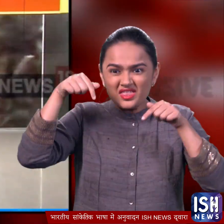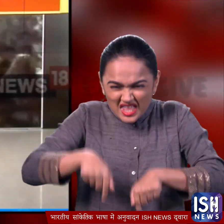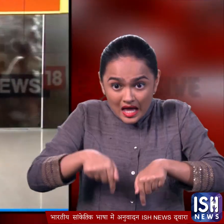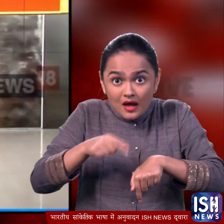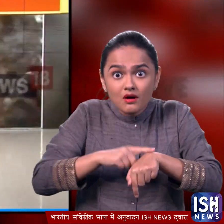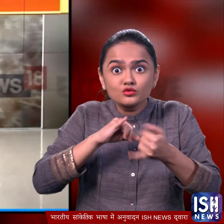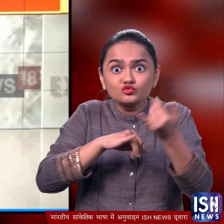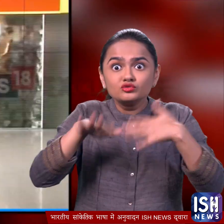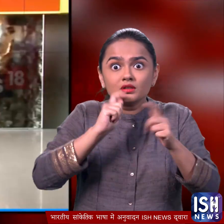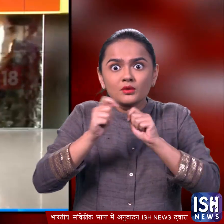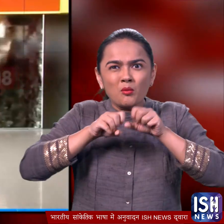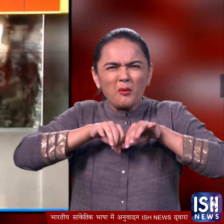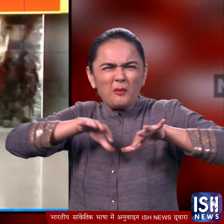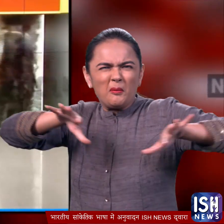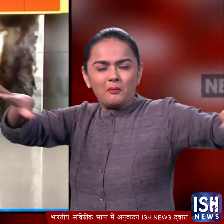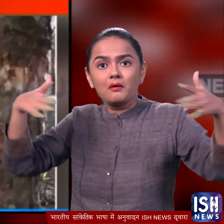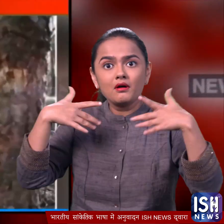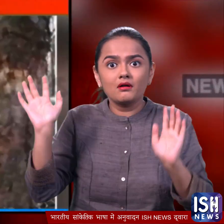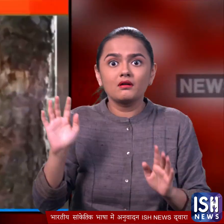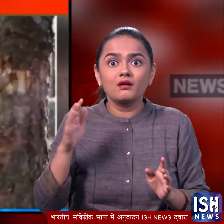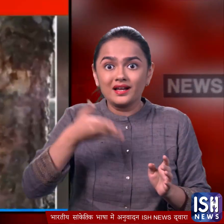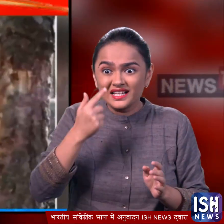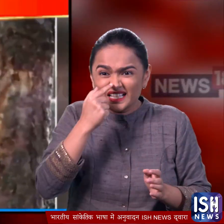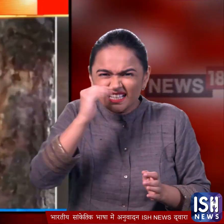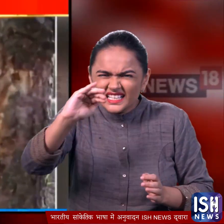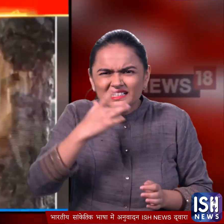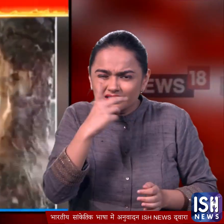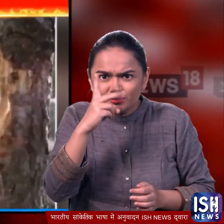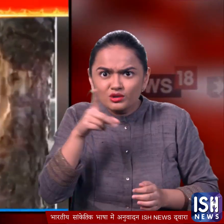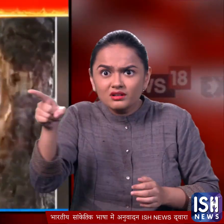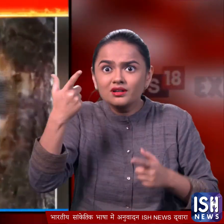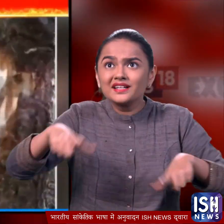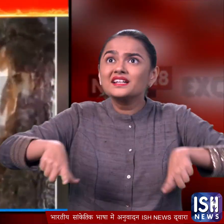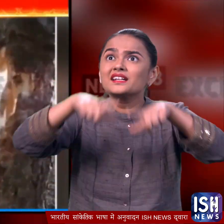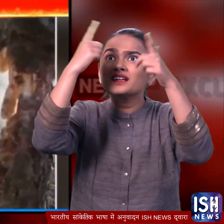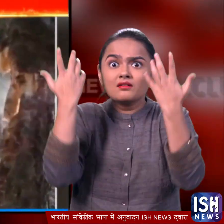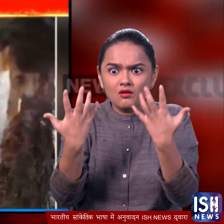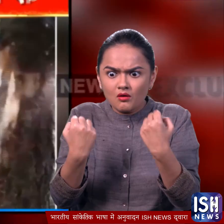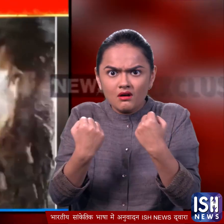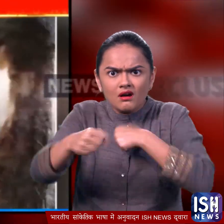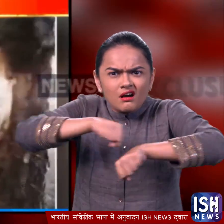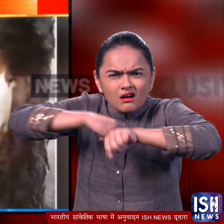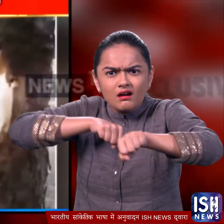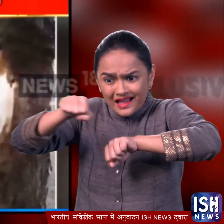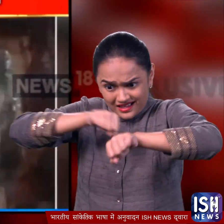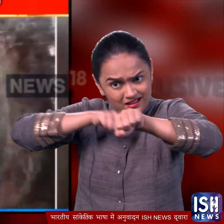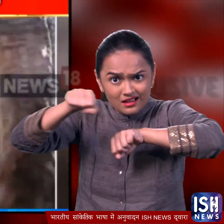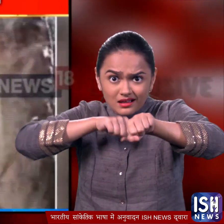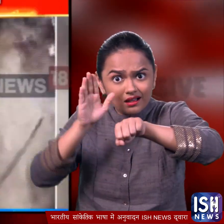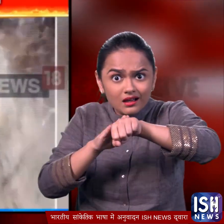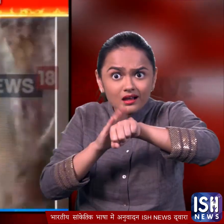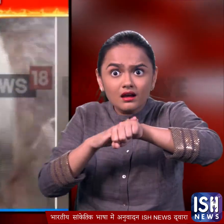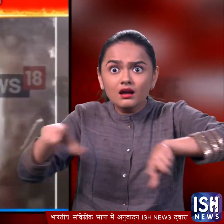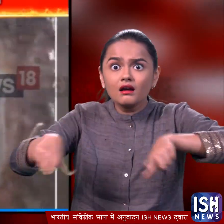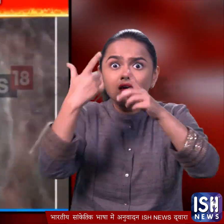अब सोशल मीडिया पर तेजी से वायरल हो रहा, जिसमें वो बच्ची पेड़ पर ताबड़तोड़ मुक्के बरसाती नजर आई। उसके